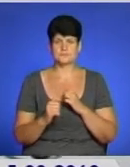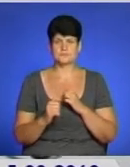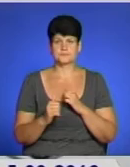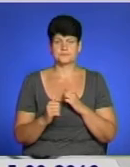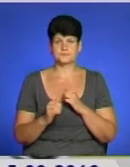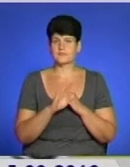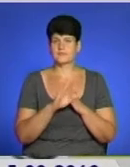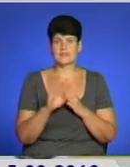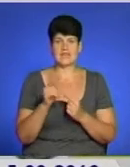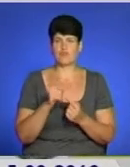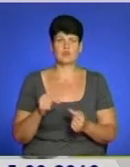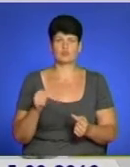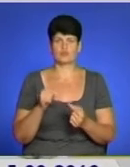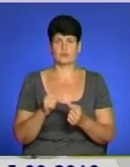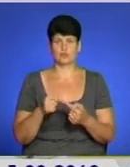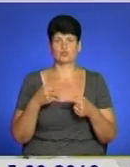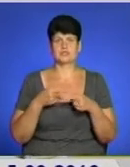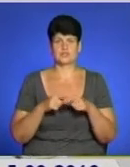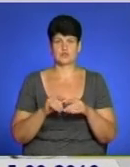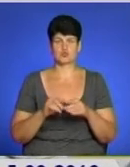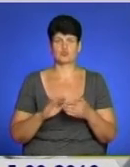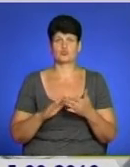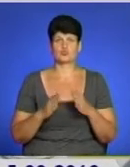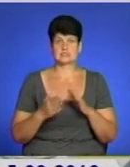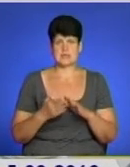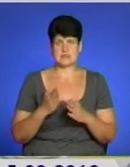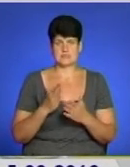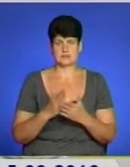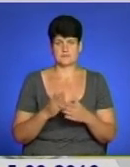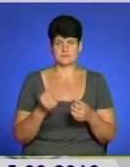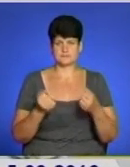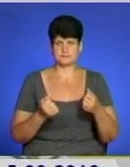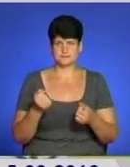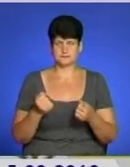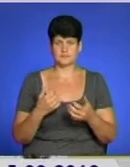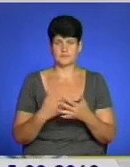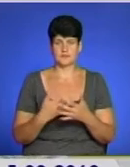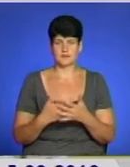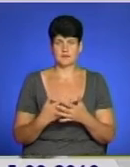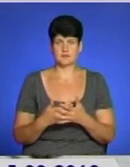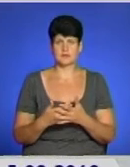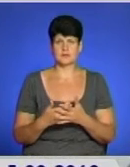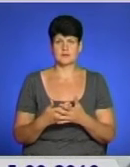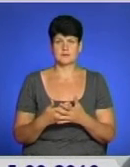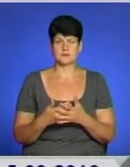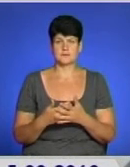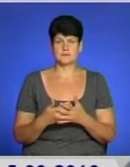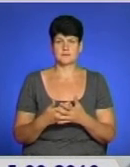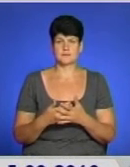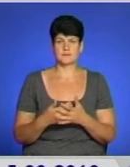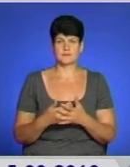не в невідповідному технічному стані перебувають транспортні засоби, зокрема, показники